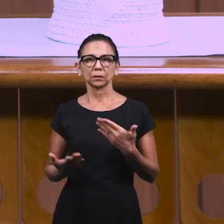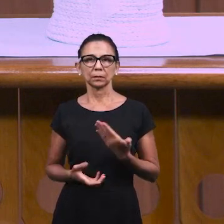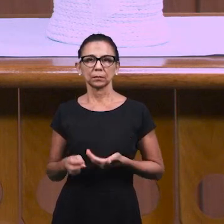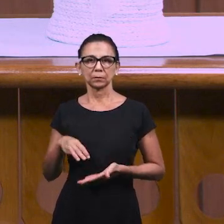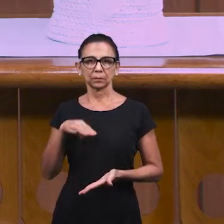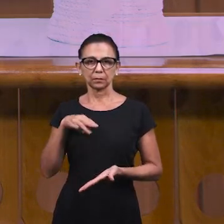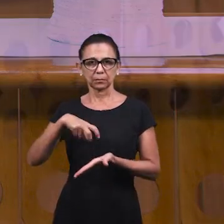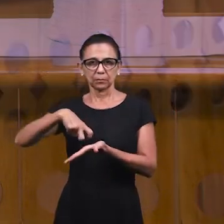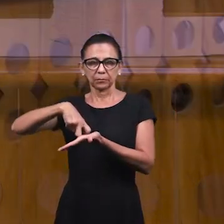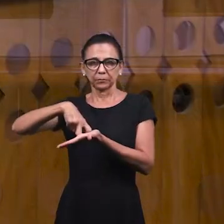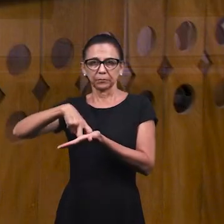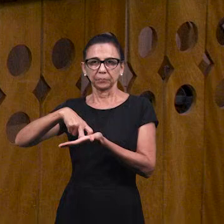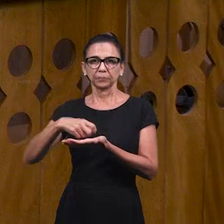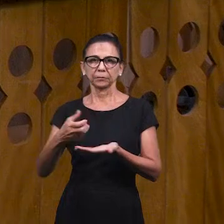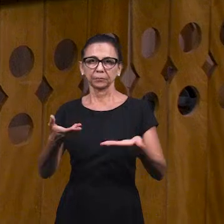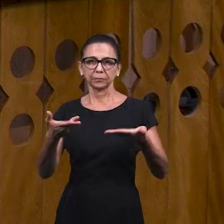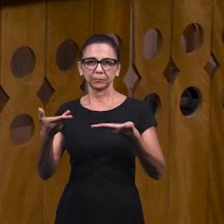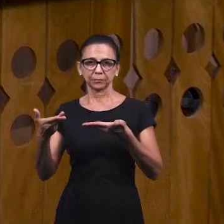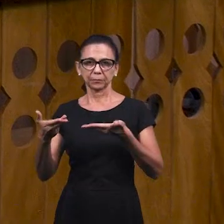de prière.